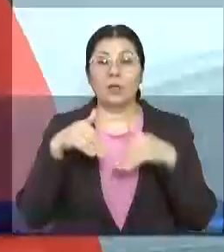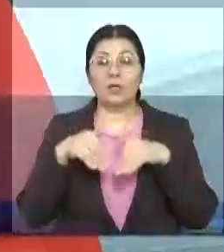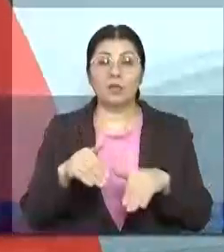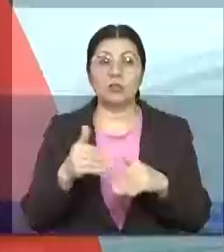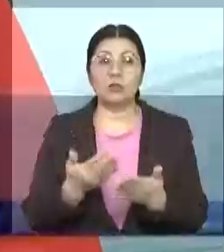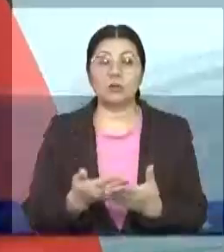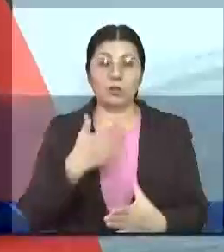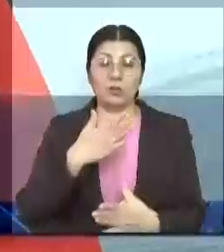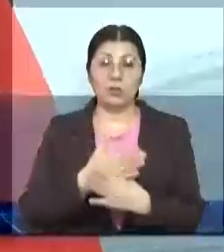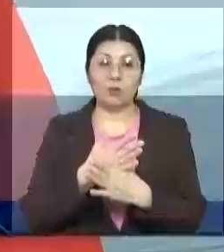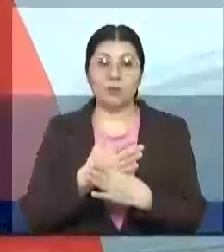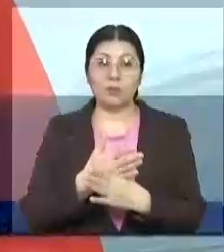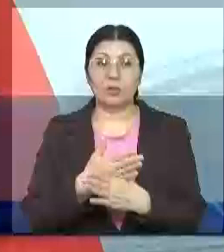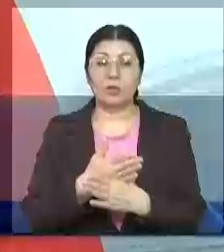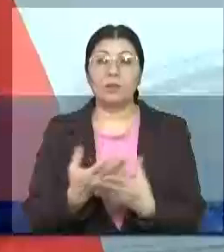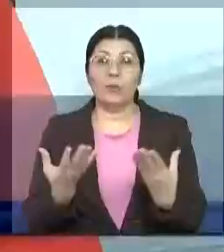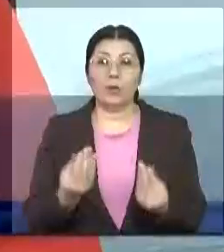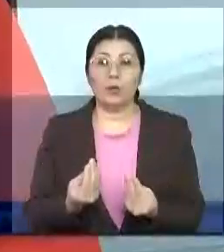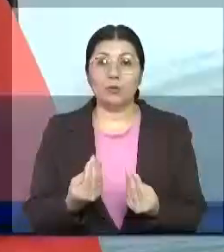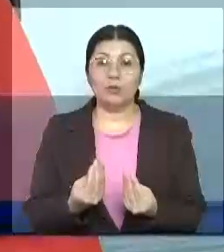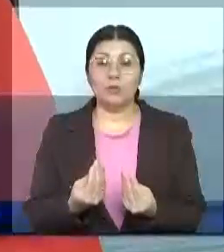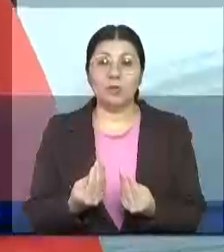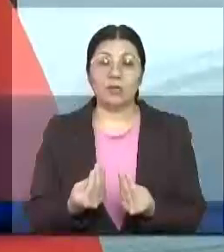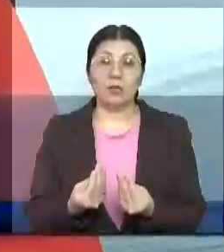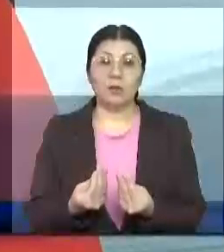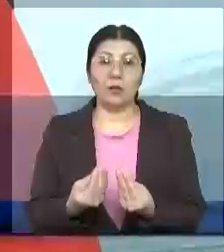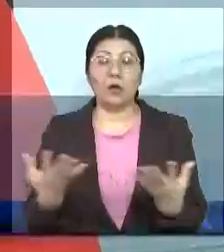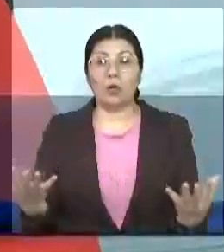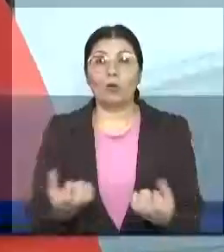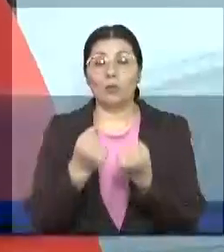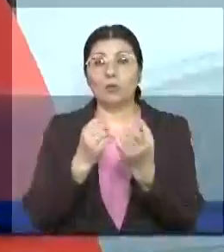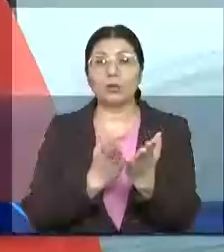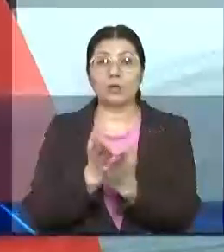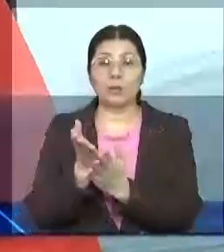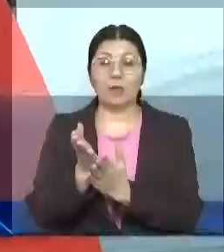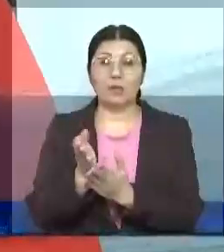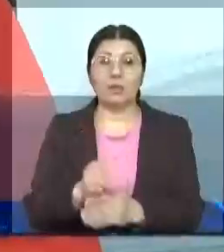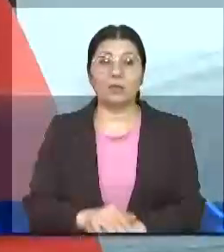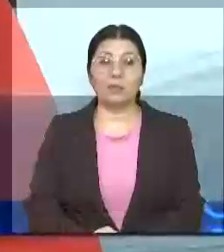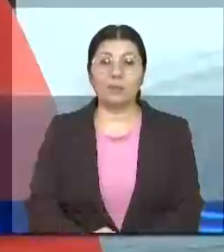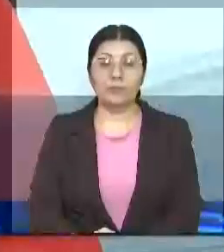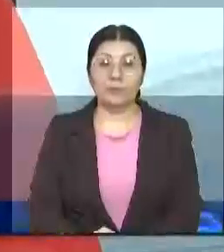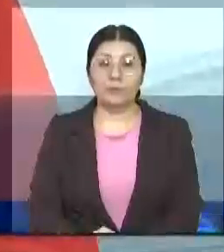шешуге жәрдемдесуге сондай мәселелерді жеңілдетуге бағытталған сабақтар жүргізіліп өткізілді.